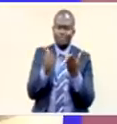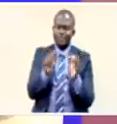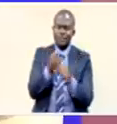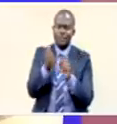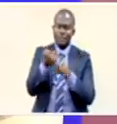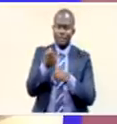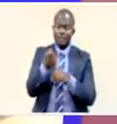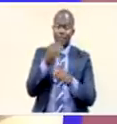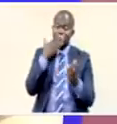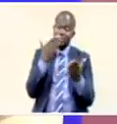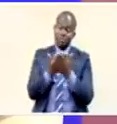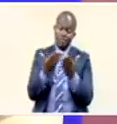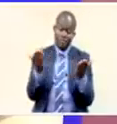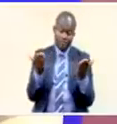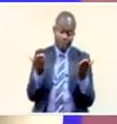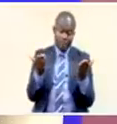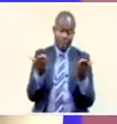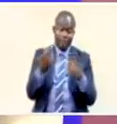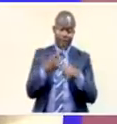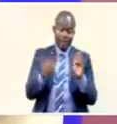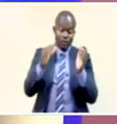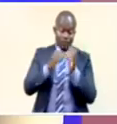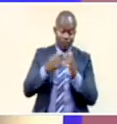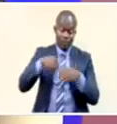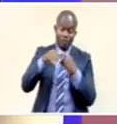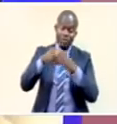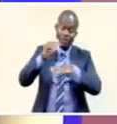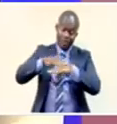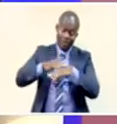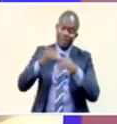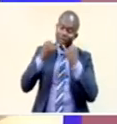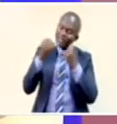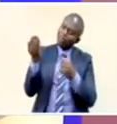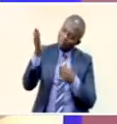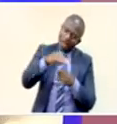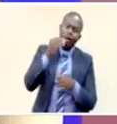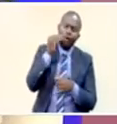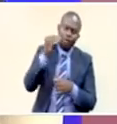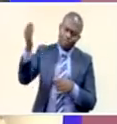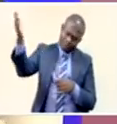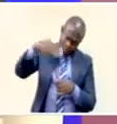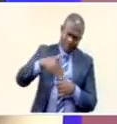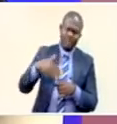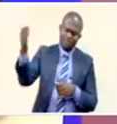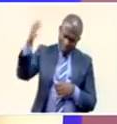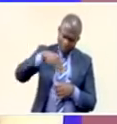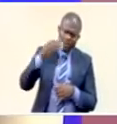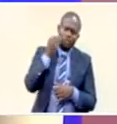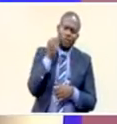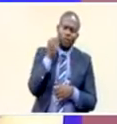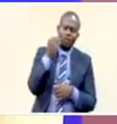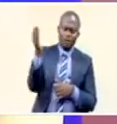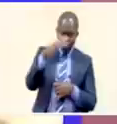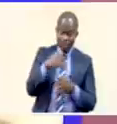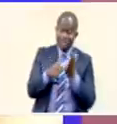ibyiza rero ni uko ariko kandi tukanabahamagara tukababwira ngo nimutahe muze ubundi